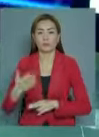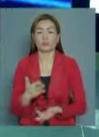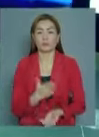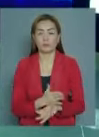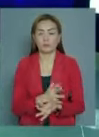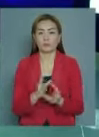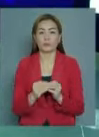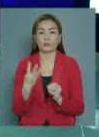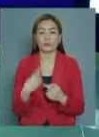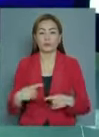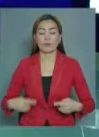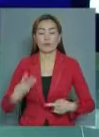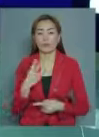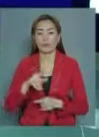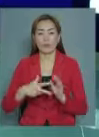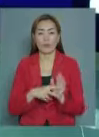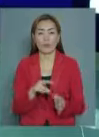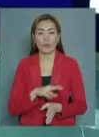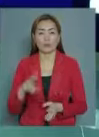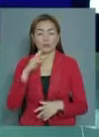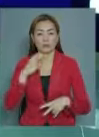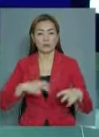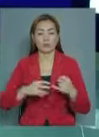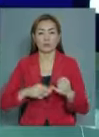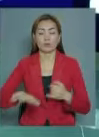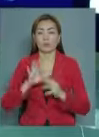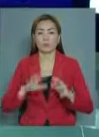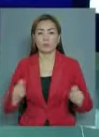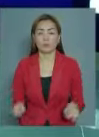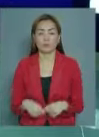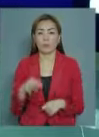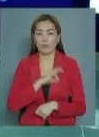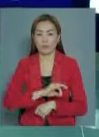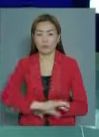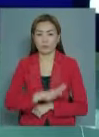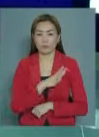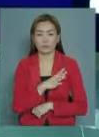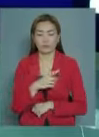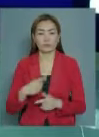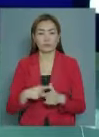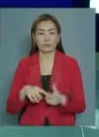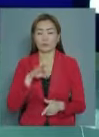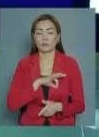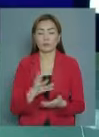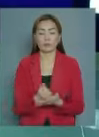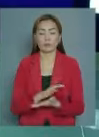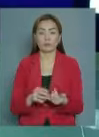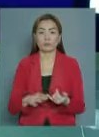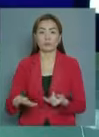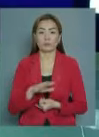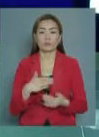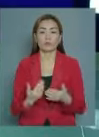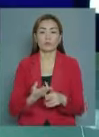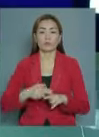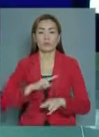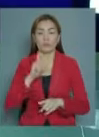қайтарылған. Оның 4,8 миллионы жайылымдық жерлер. Заңсыз біреудің игілігіне өтіп кеткен немесе игерілмей қалған жерлерді қайтару